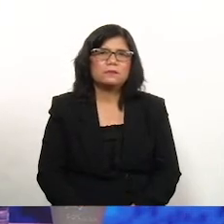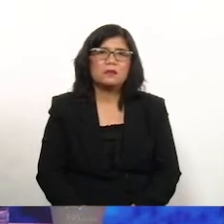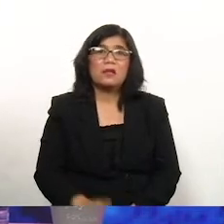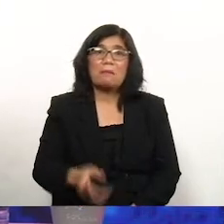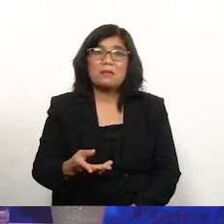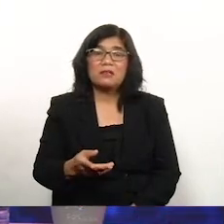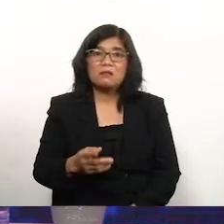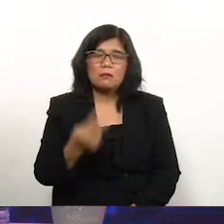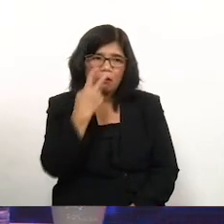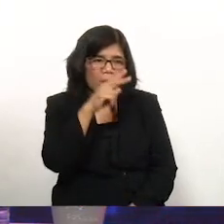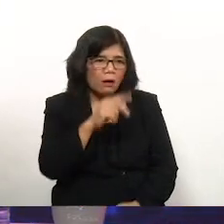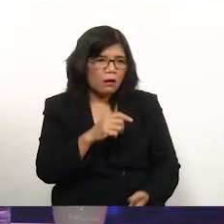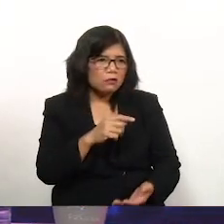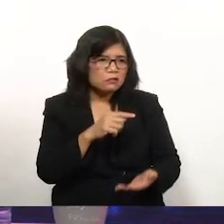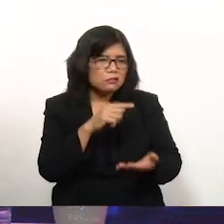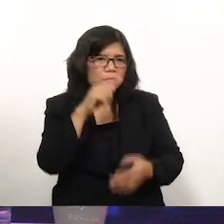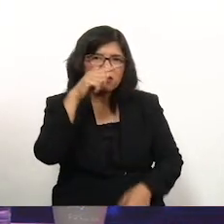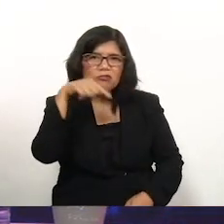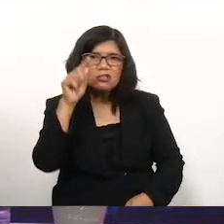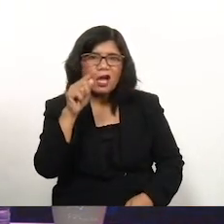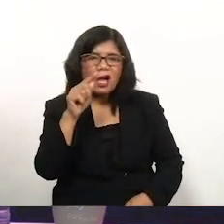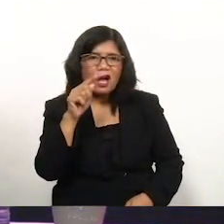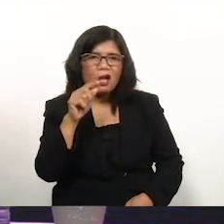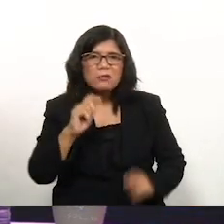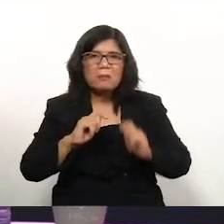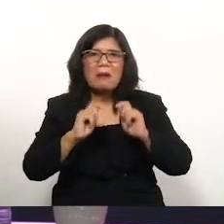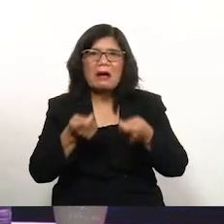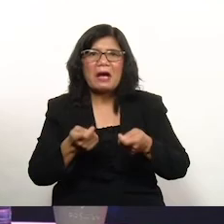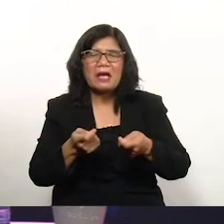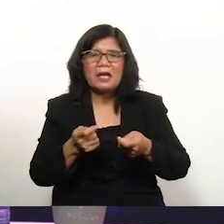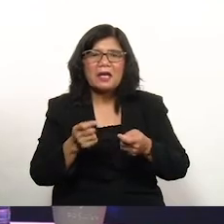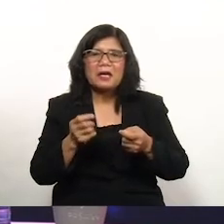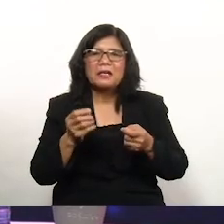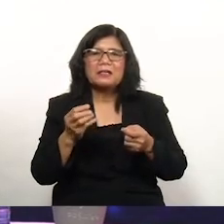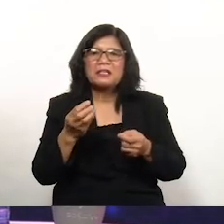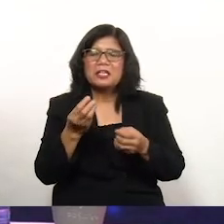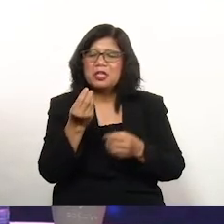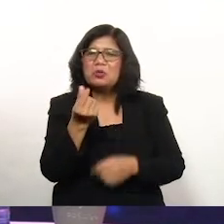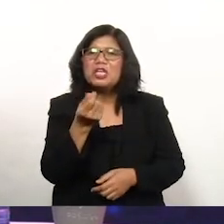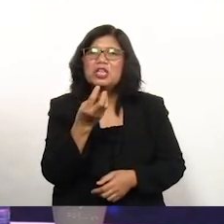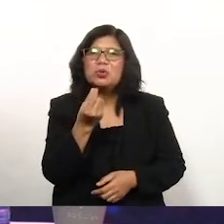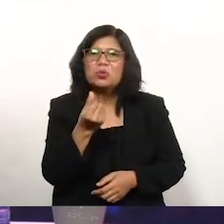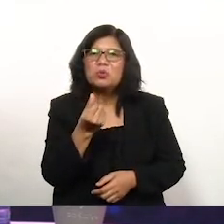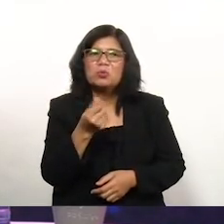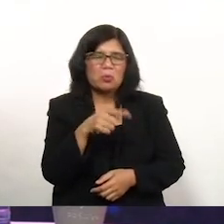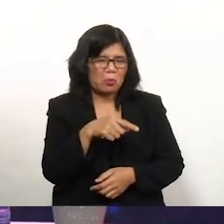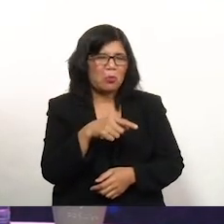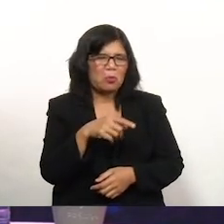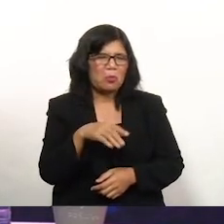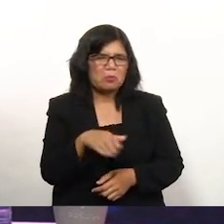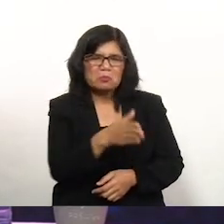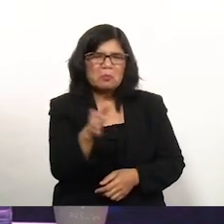Hai tetapi sebetulnya Hai saya sedang memakai perhitungan dagang e-book Teknik ini kayaknya